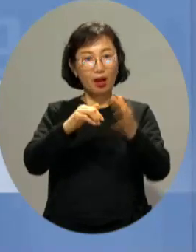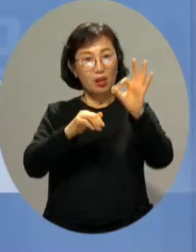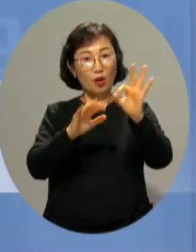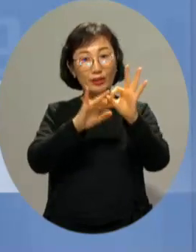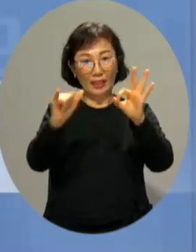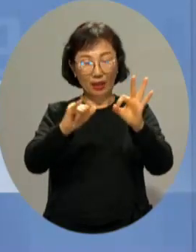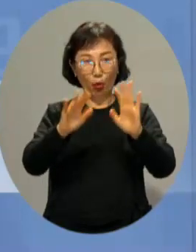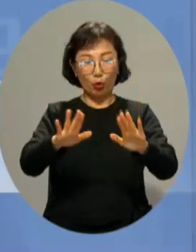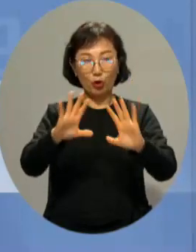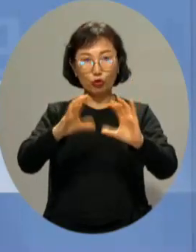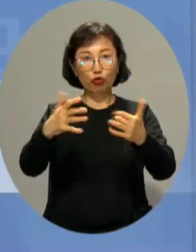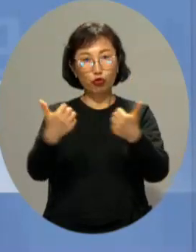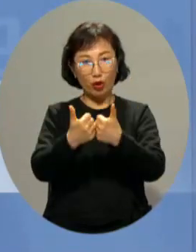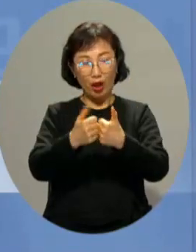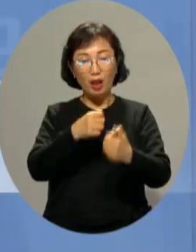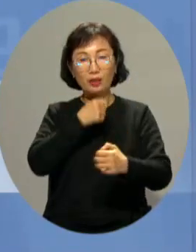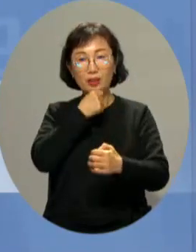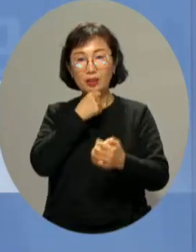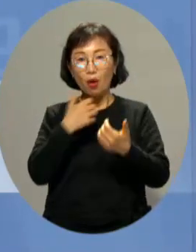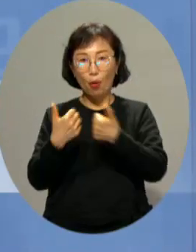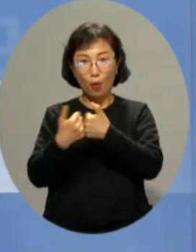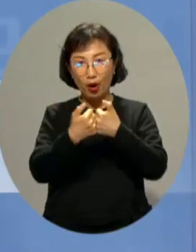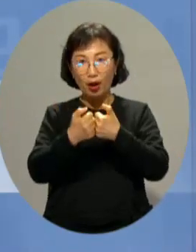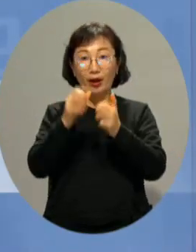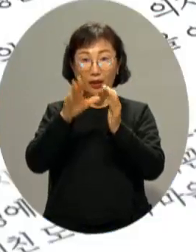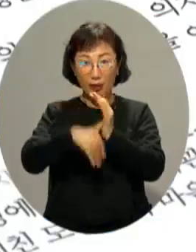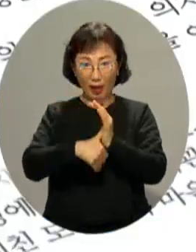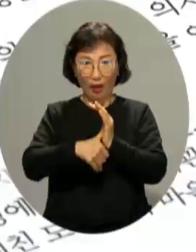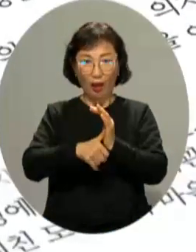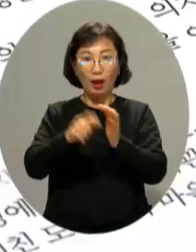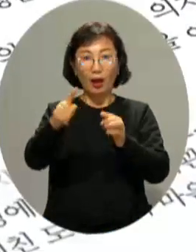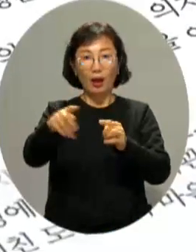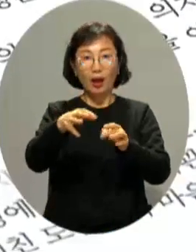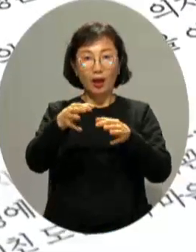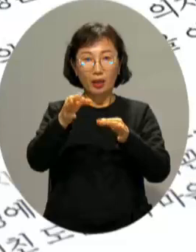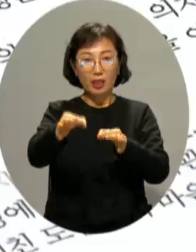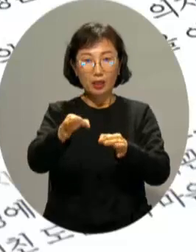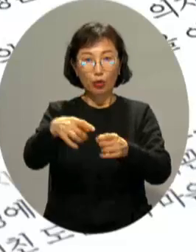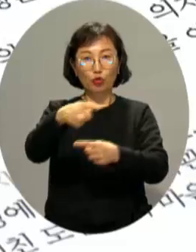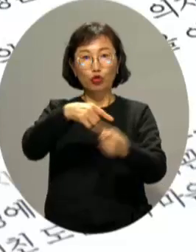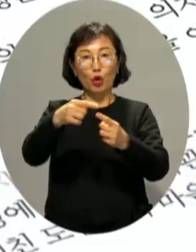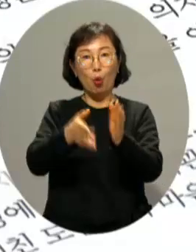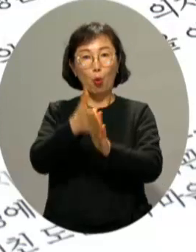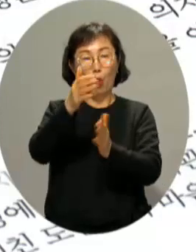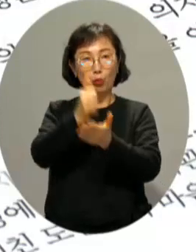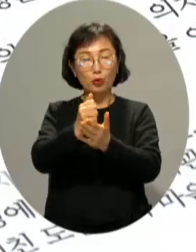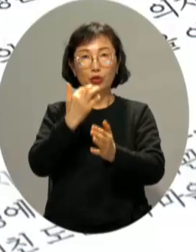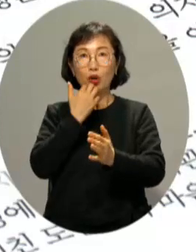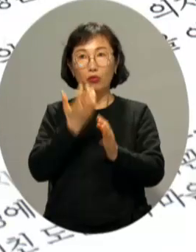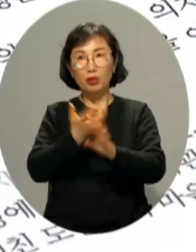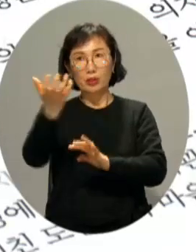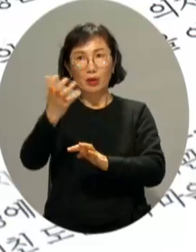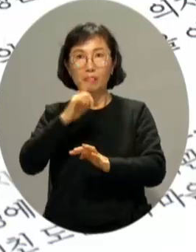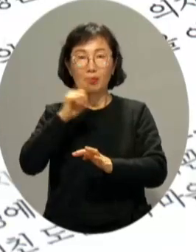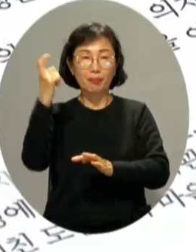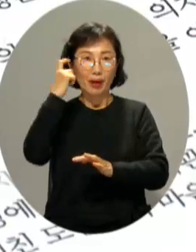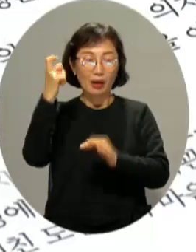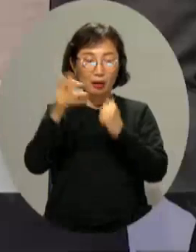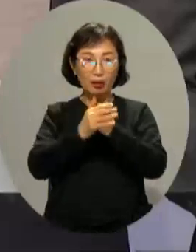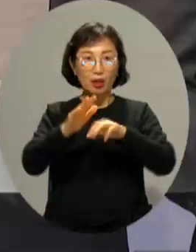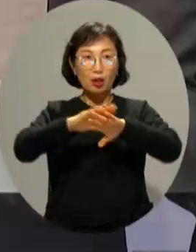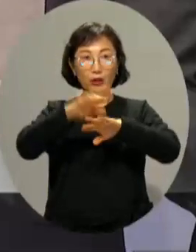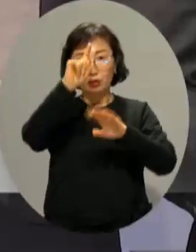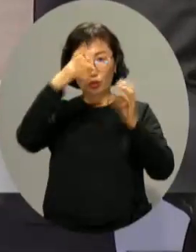10명은 오늘 국회에서 기자회견을 열고 기금운용본부 서울 이전설이 제기되면서 정부의 균형발전